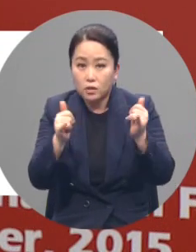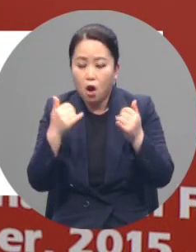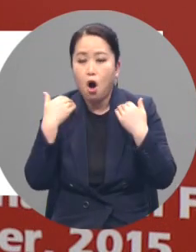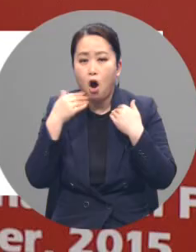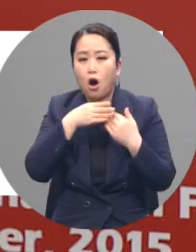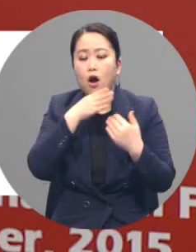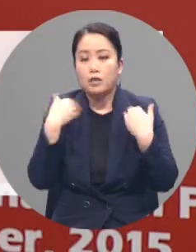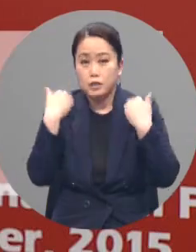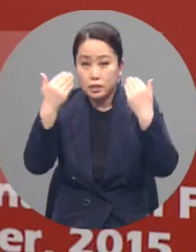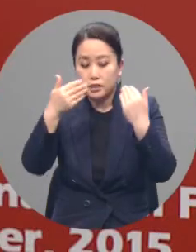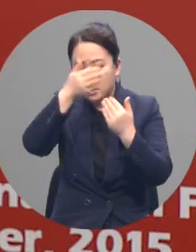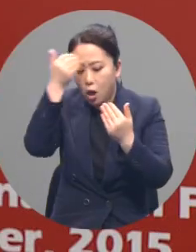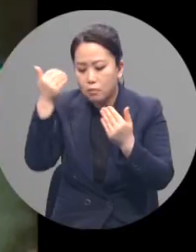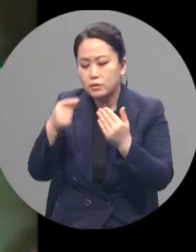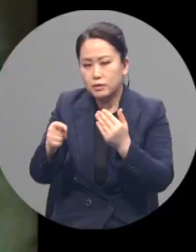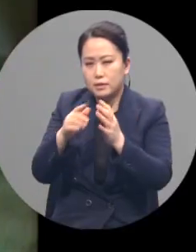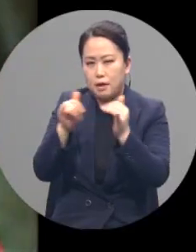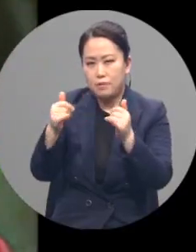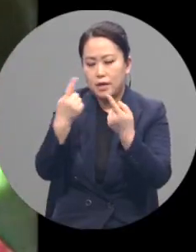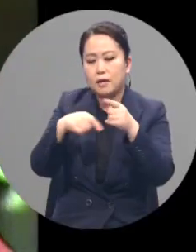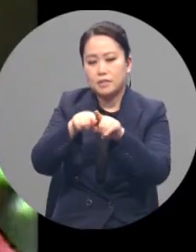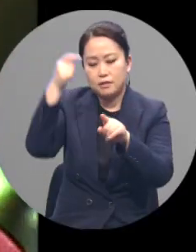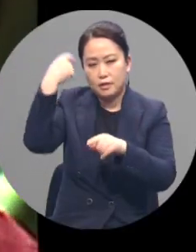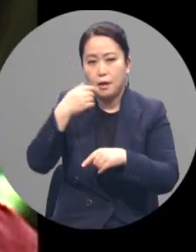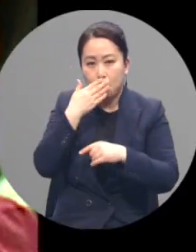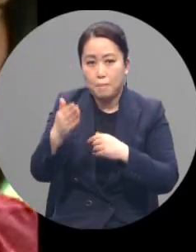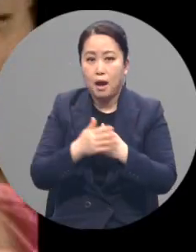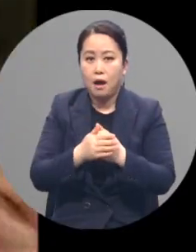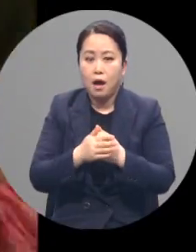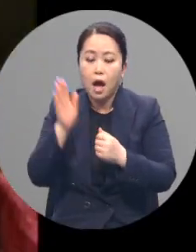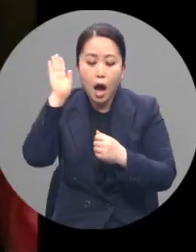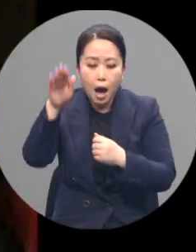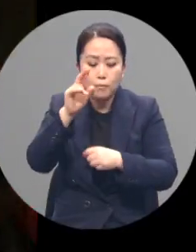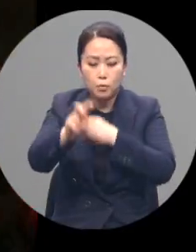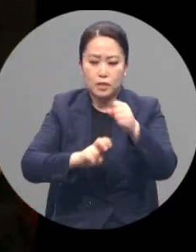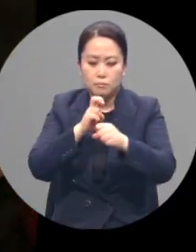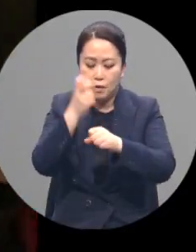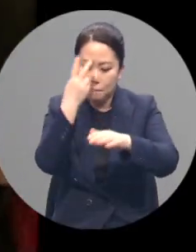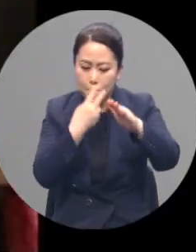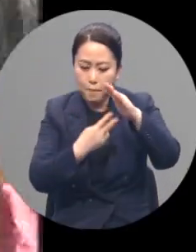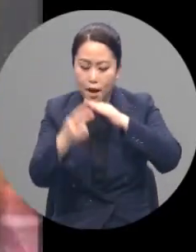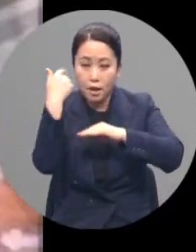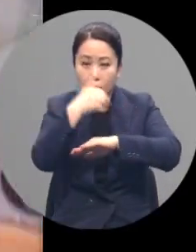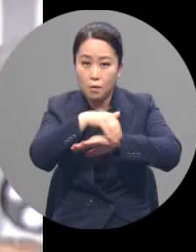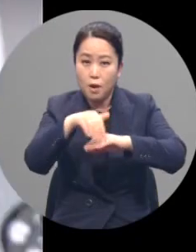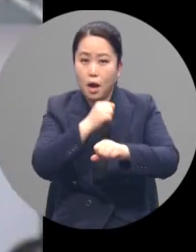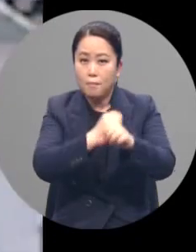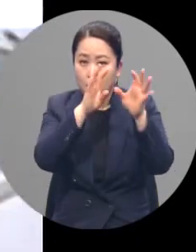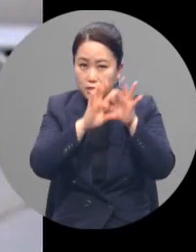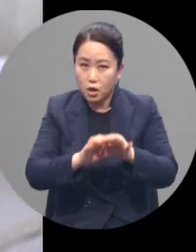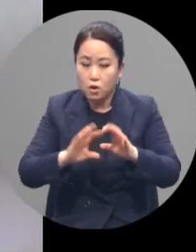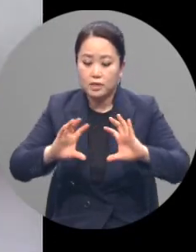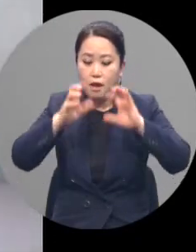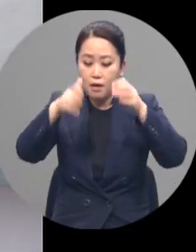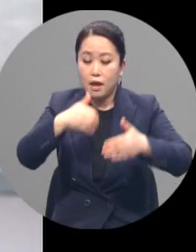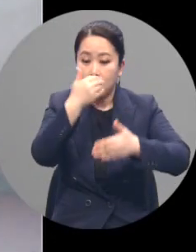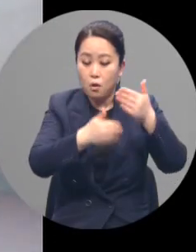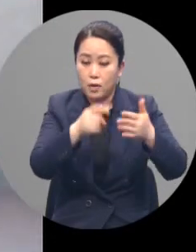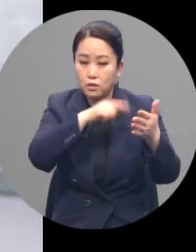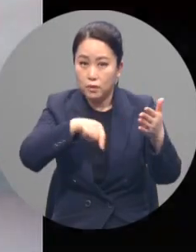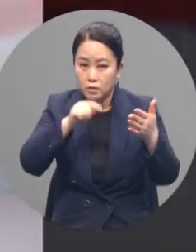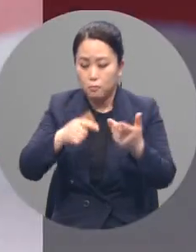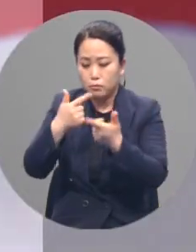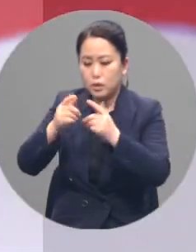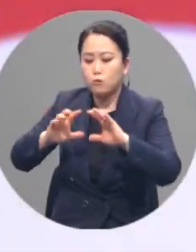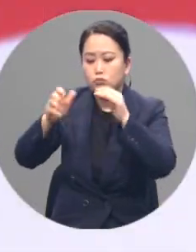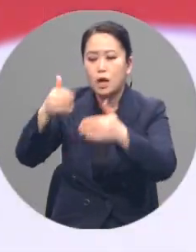느낄 거라고 생각합니다. 앞으로 20년 비전을 그리며 세계 영화계 속 부산국제영화제의 역할을 고민했던